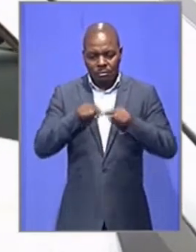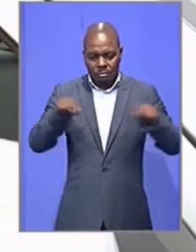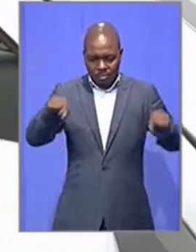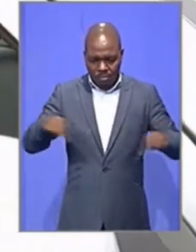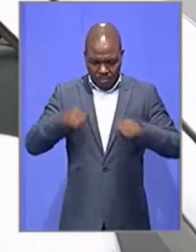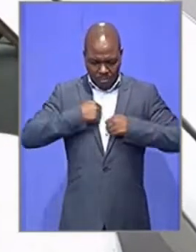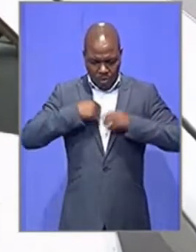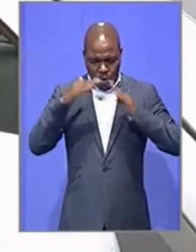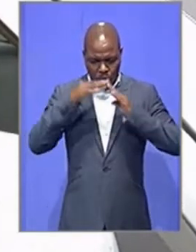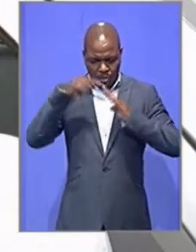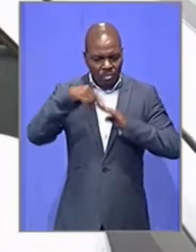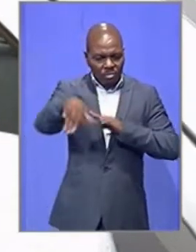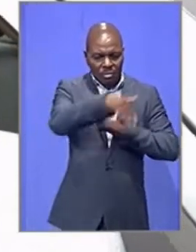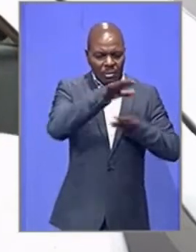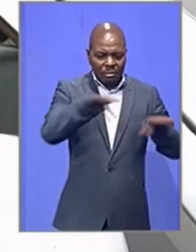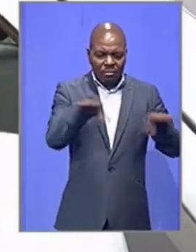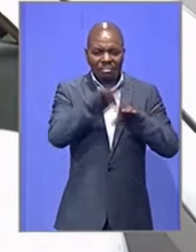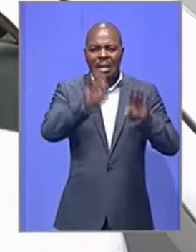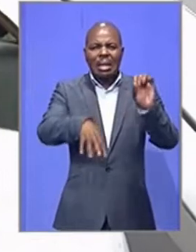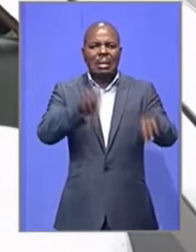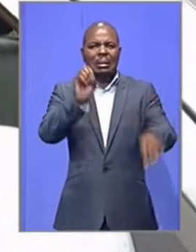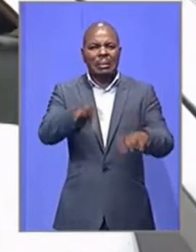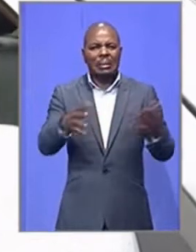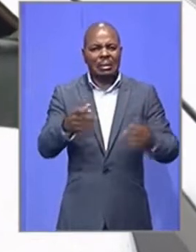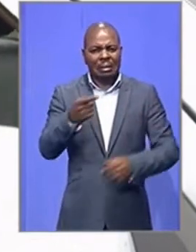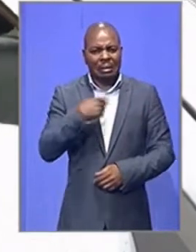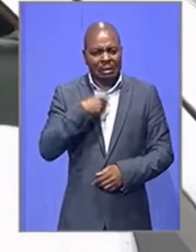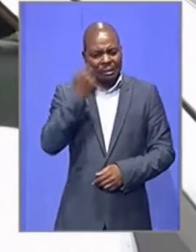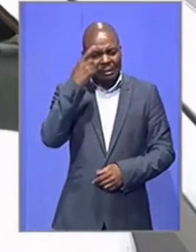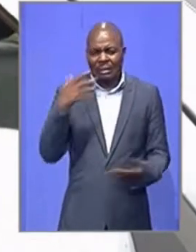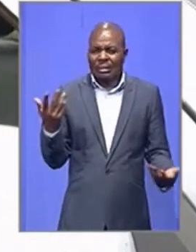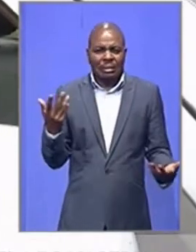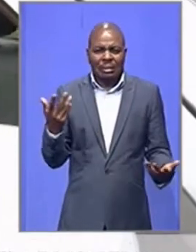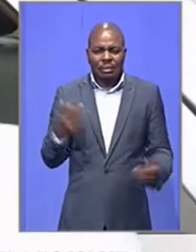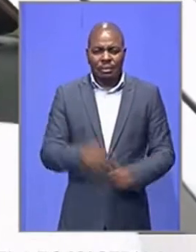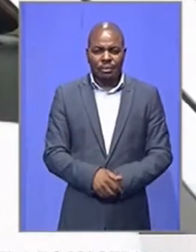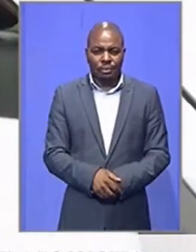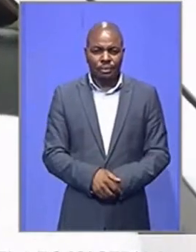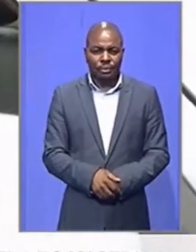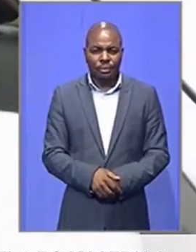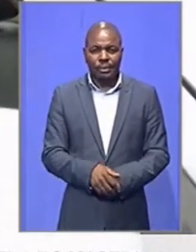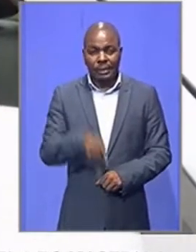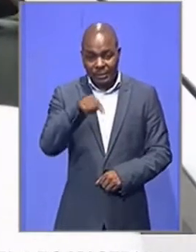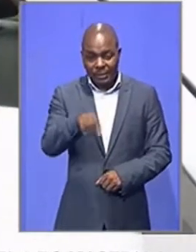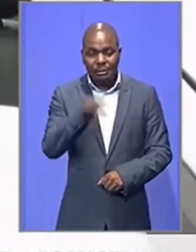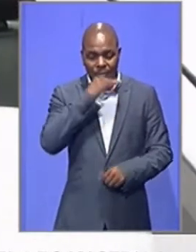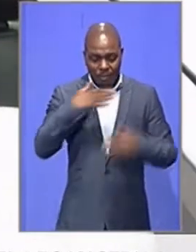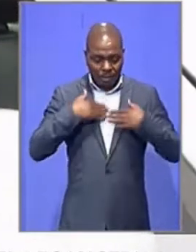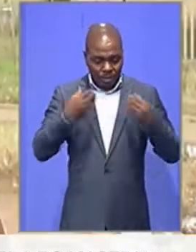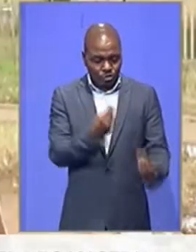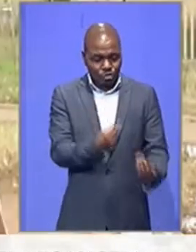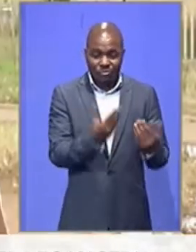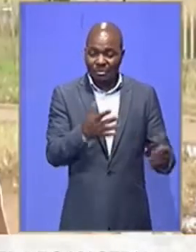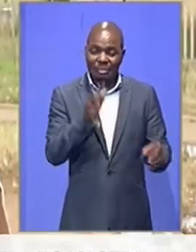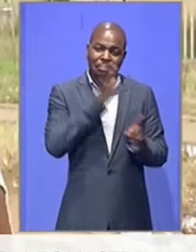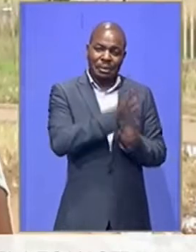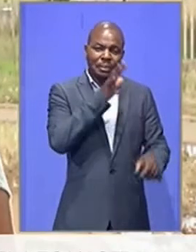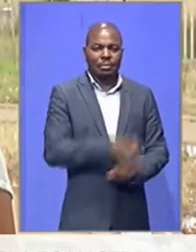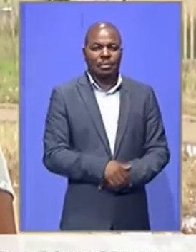matlakala, and then ga ke itse gore ga teng le ka tsone tseo seo kana se ama health ya bana. Ga